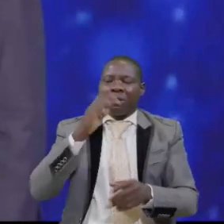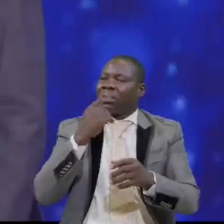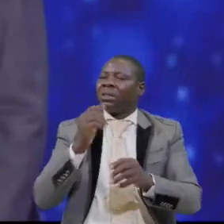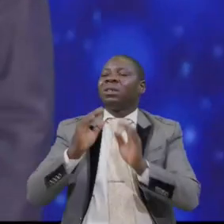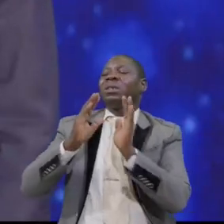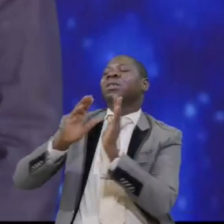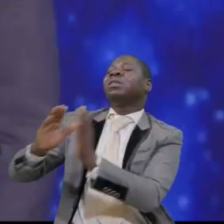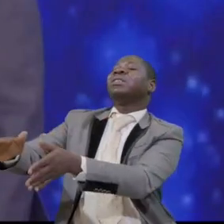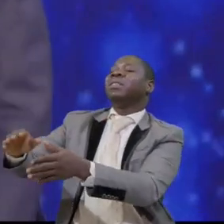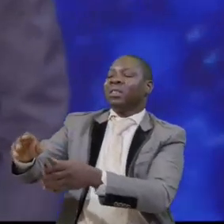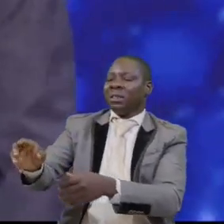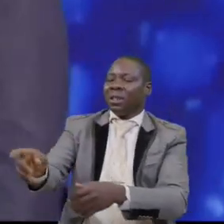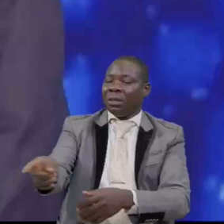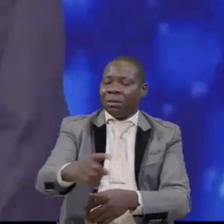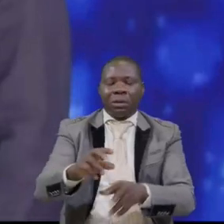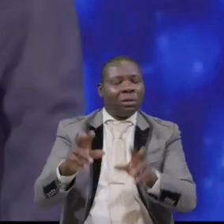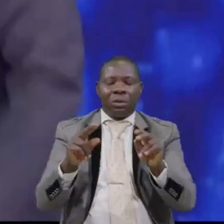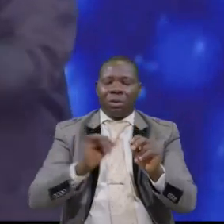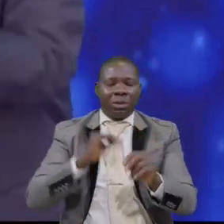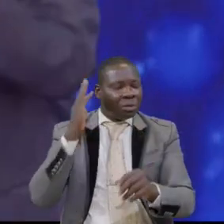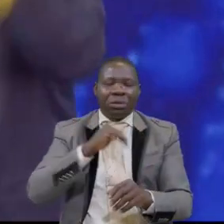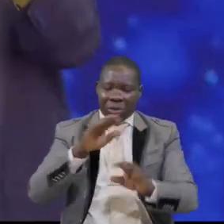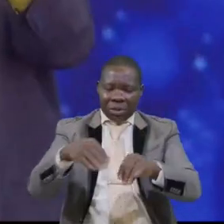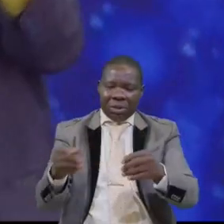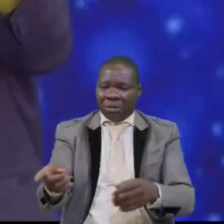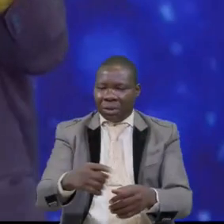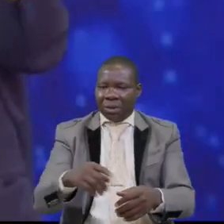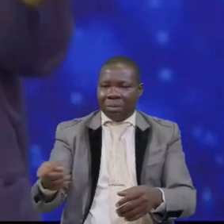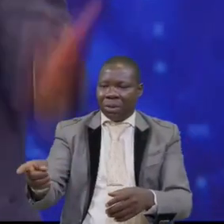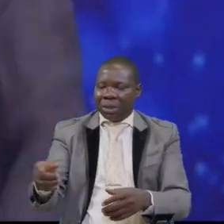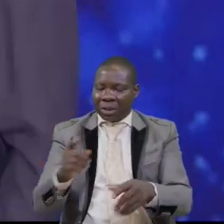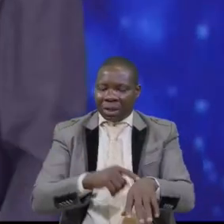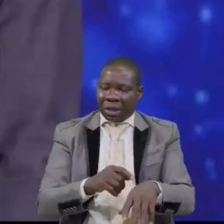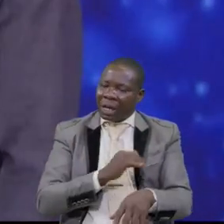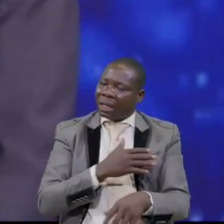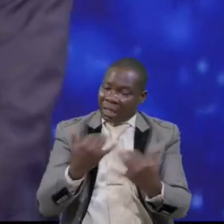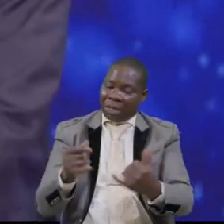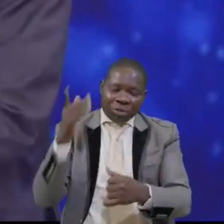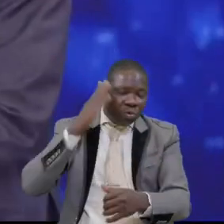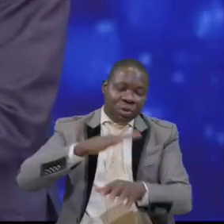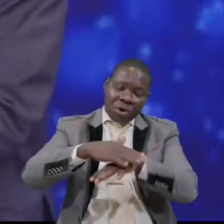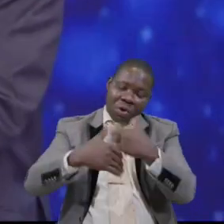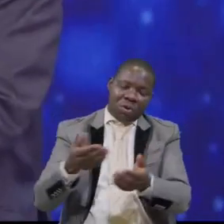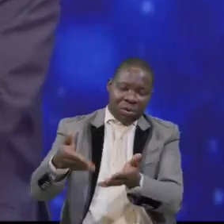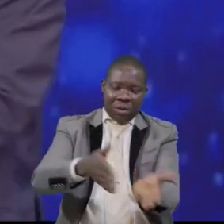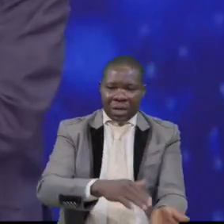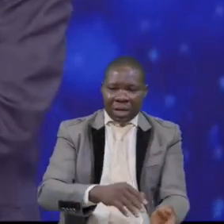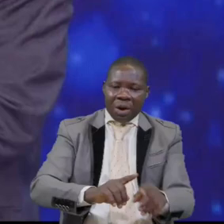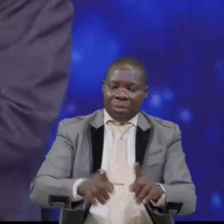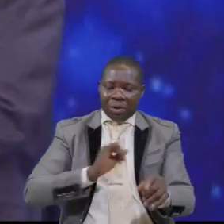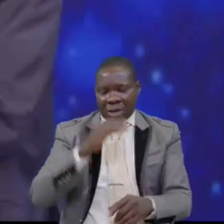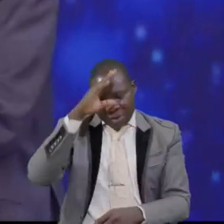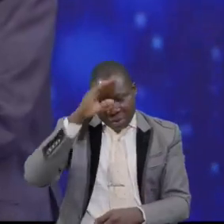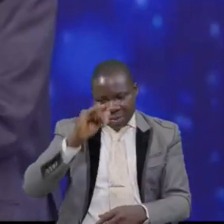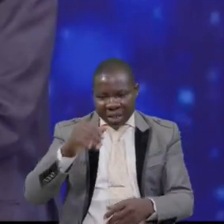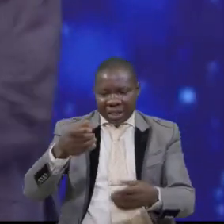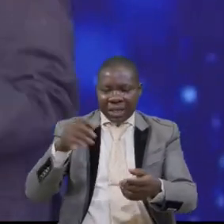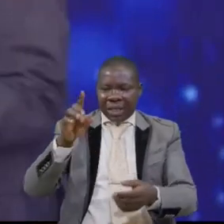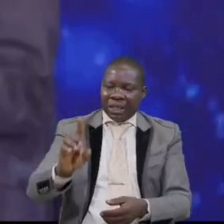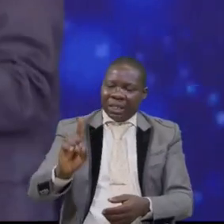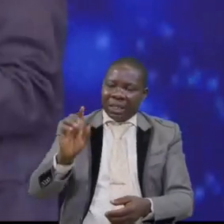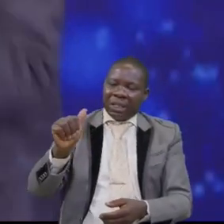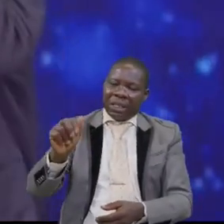donner du temps. Il dit, maintenant, vous allez tous mourir. Et notre homme, Daniel, est venu avec